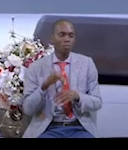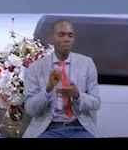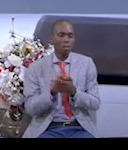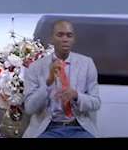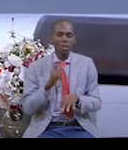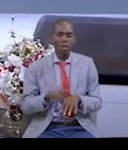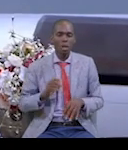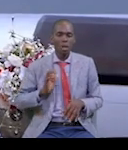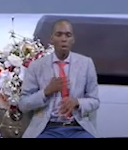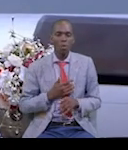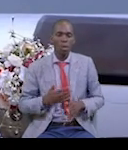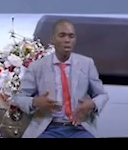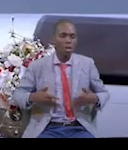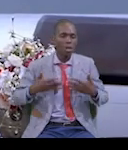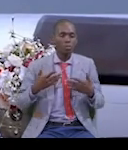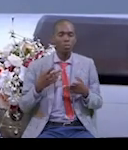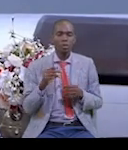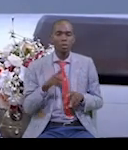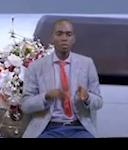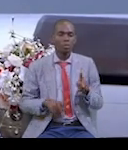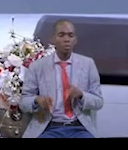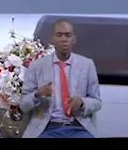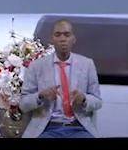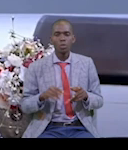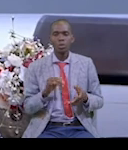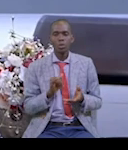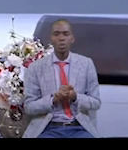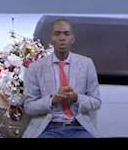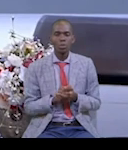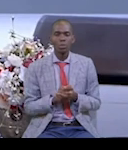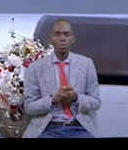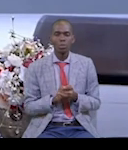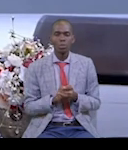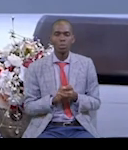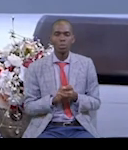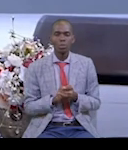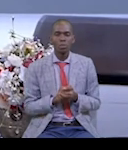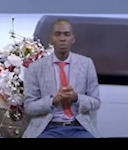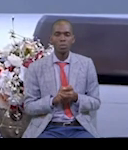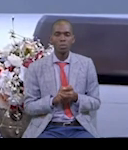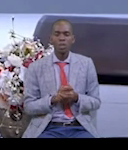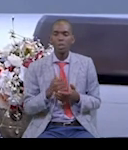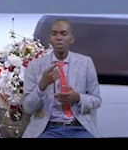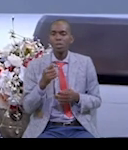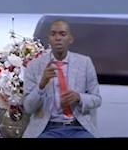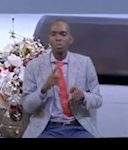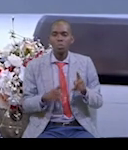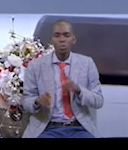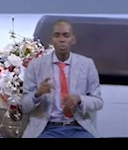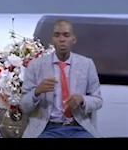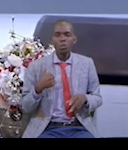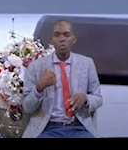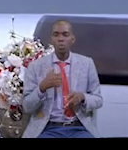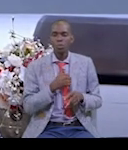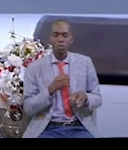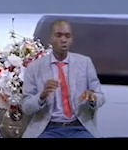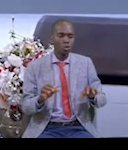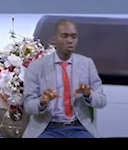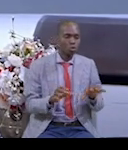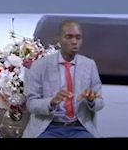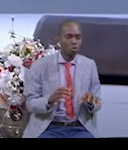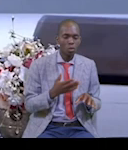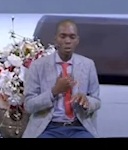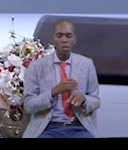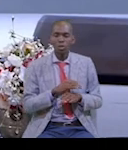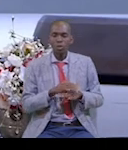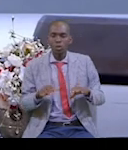జీవితాల్లో, the people will act and react. ప్రజలు ఎలా స్పందిస్తారు, చర్యలు చేస్తారు. The people will do and undo.